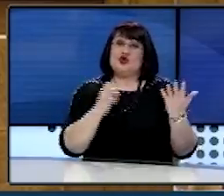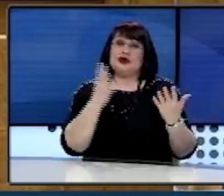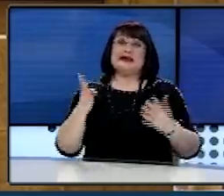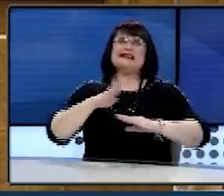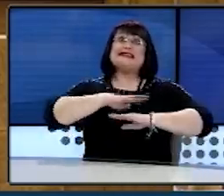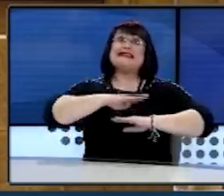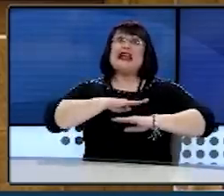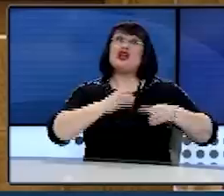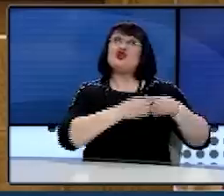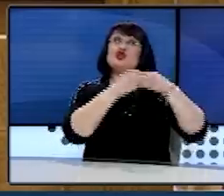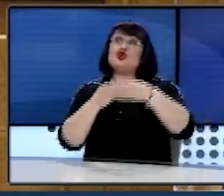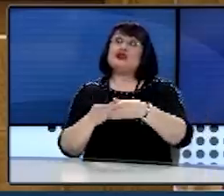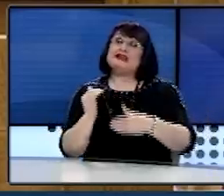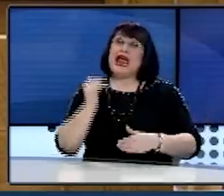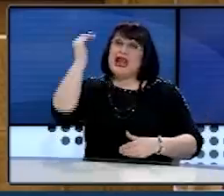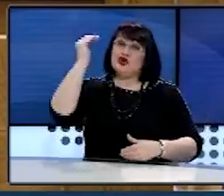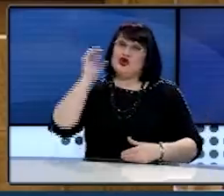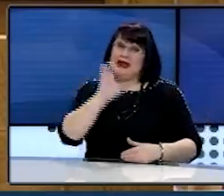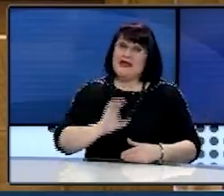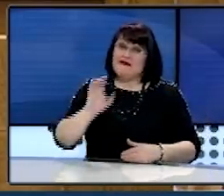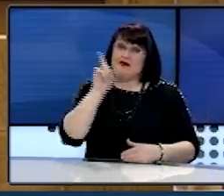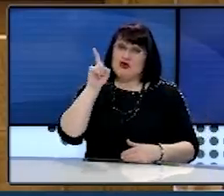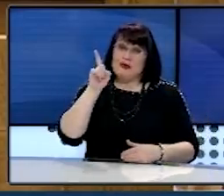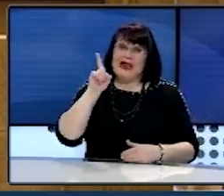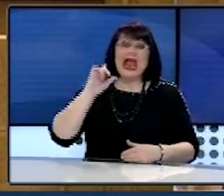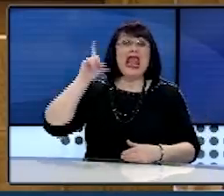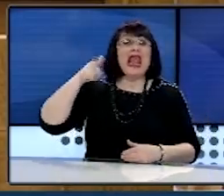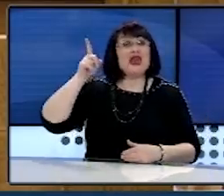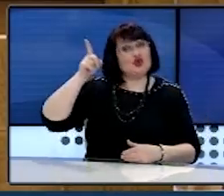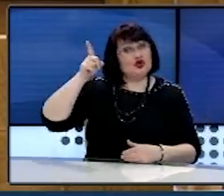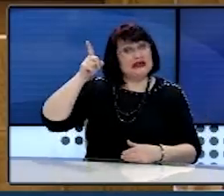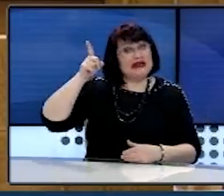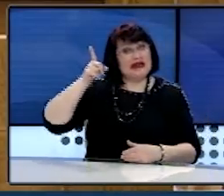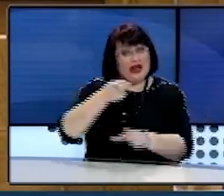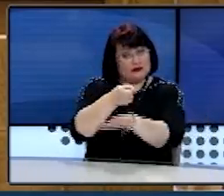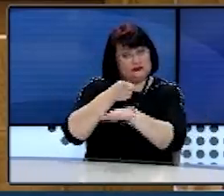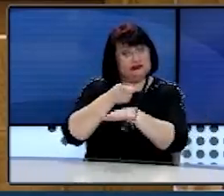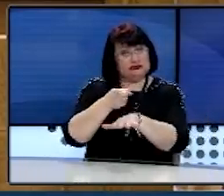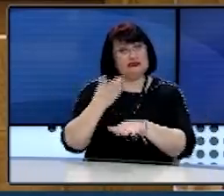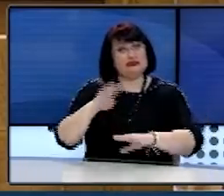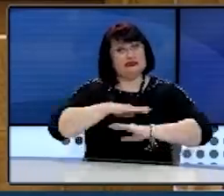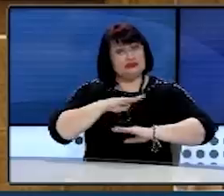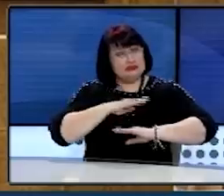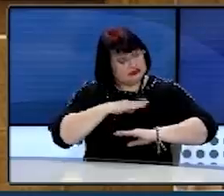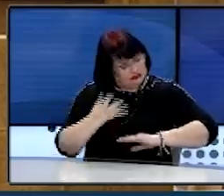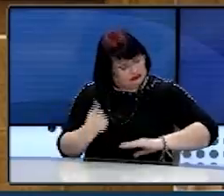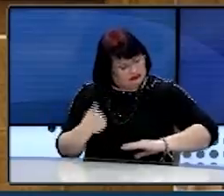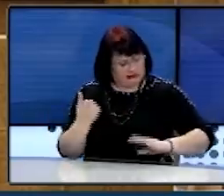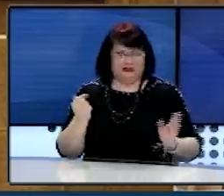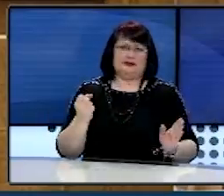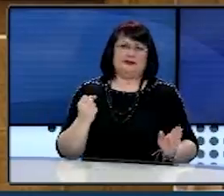784 στρατιώτες στην Ανατολική Ευρώπη. Στην Λετωνία έχει άρματα μάχης. Στρατιώτες, τεθωρακισμένα